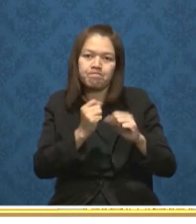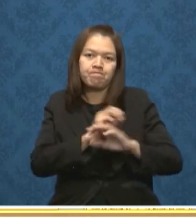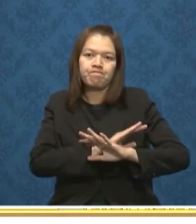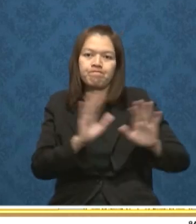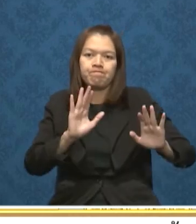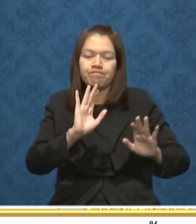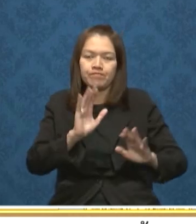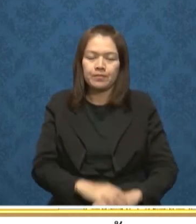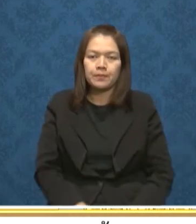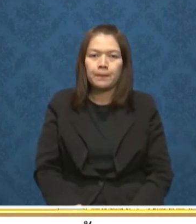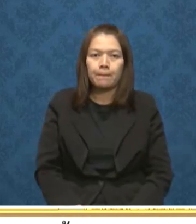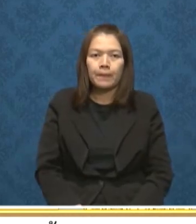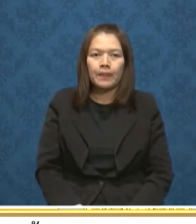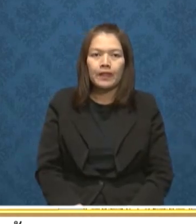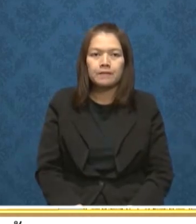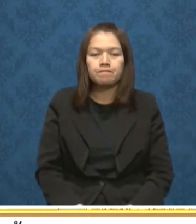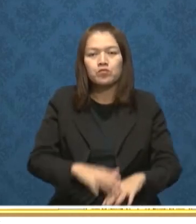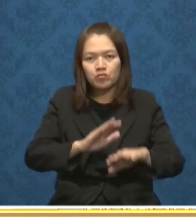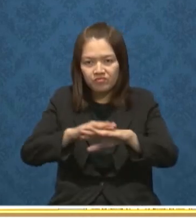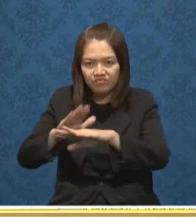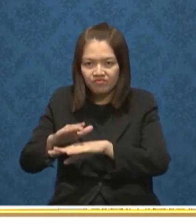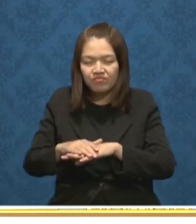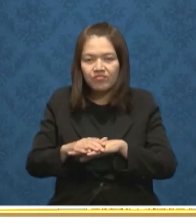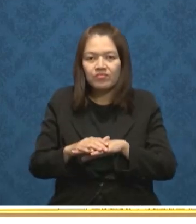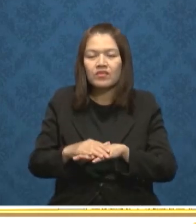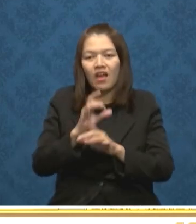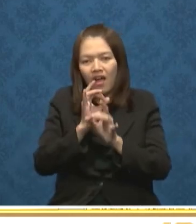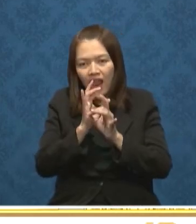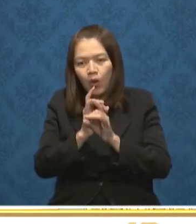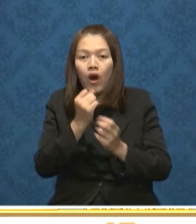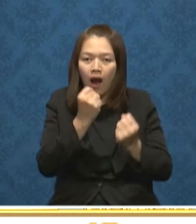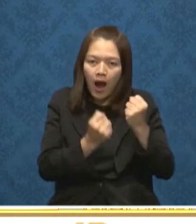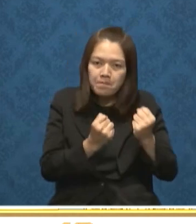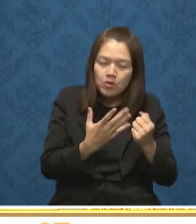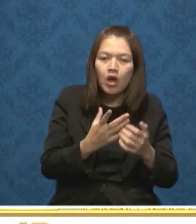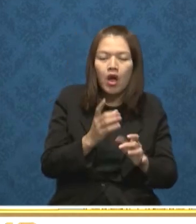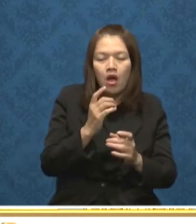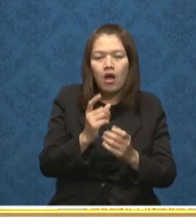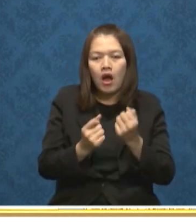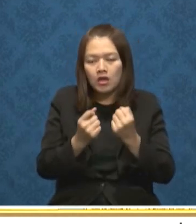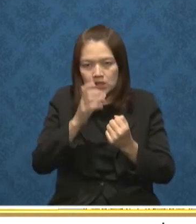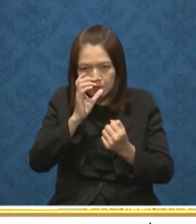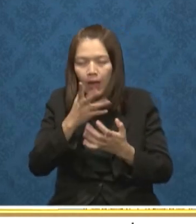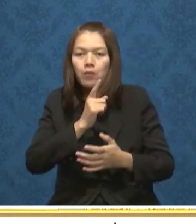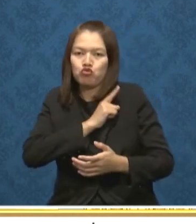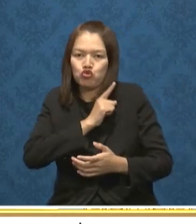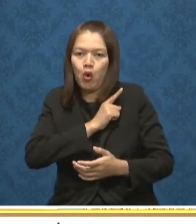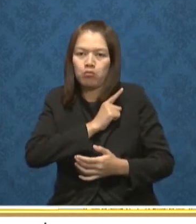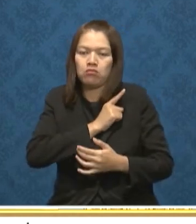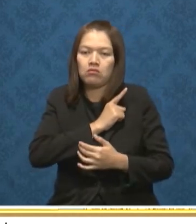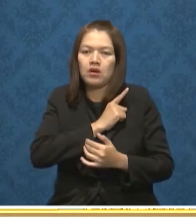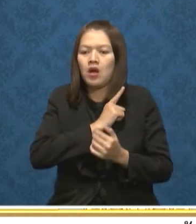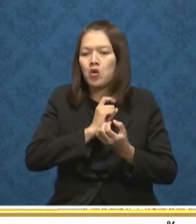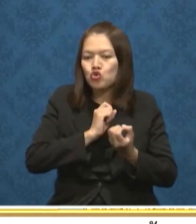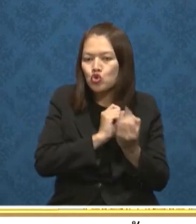พอจะเป็นไปได้ไหมคะถ้าจะรณรงค์เรื่องแคมเปญการดื่มไม่ขับการดื่มอย่างมีความรับผิดชอบหรือการดื่มแบบไม่